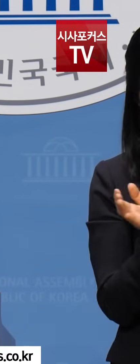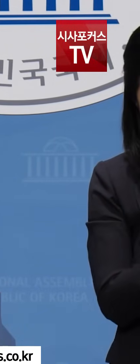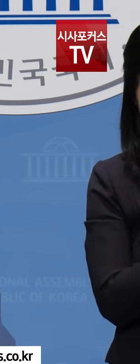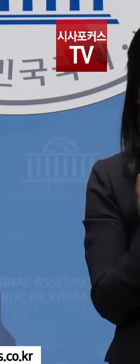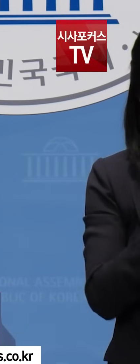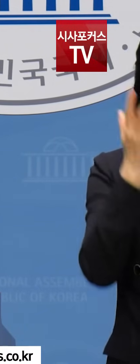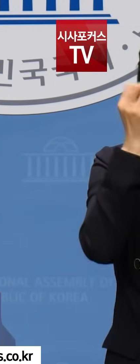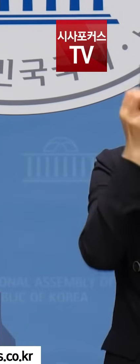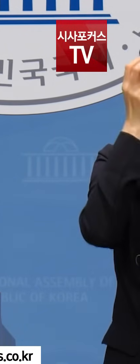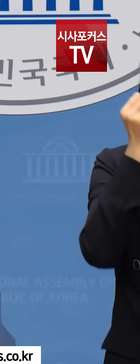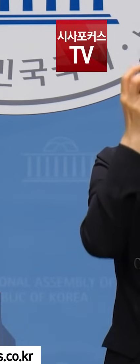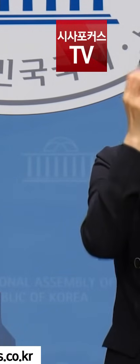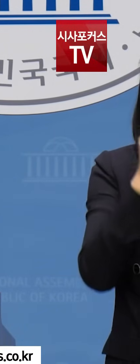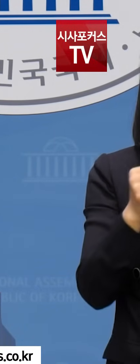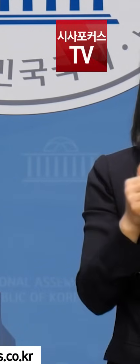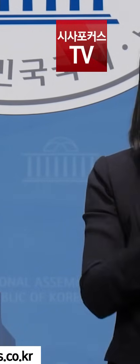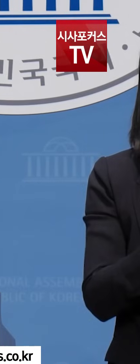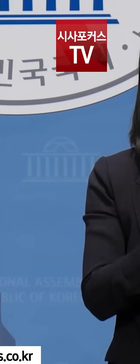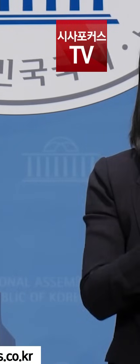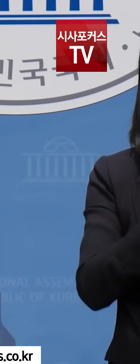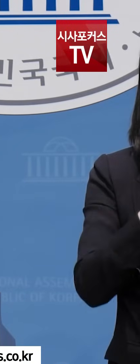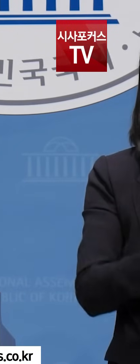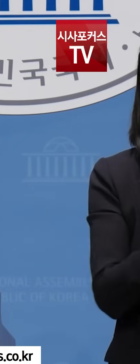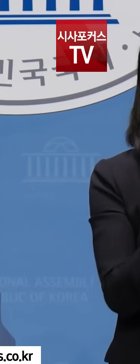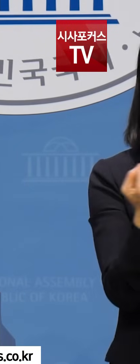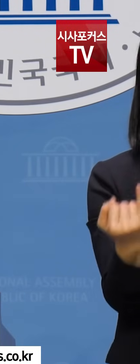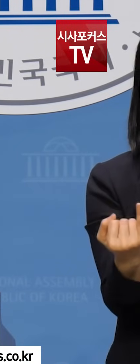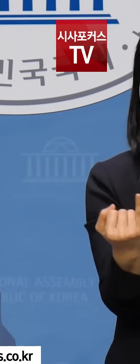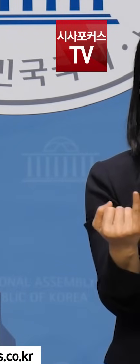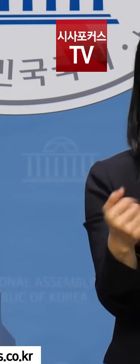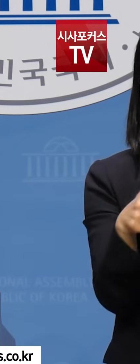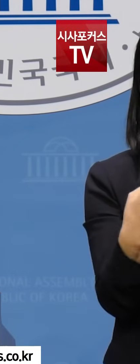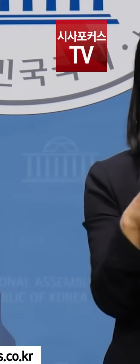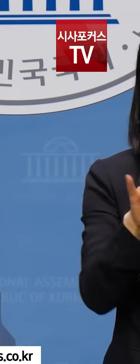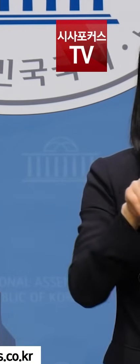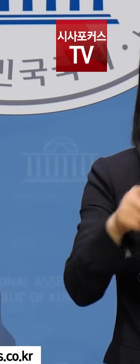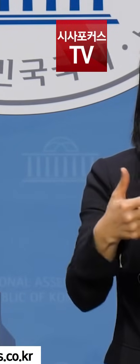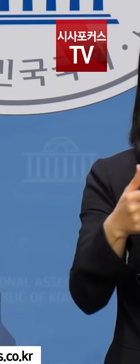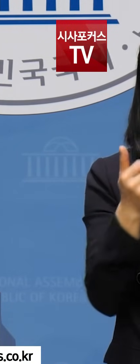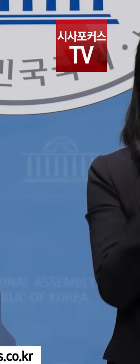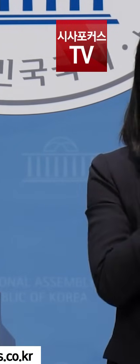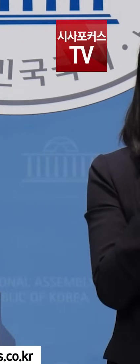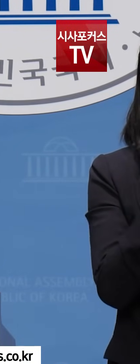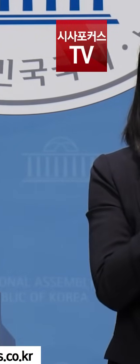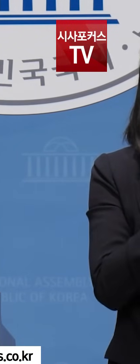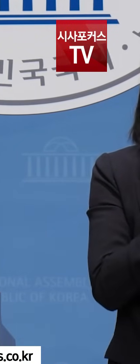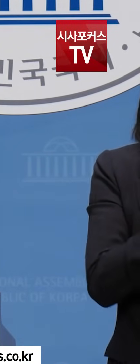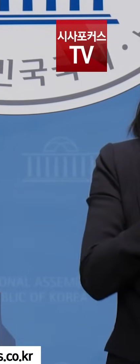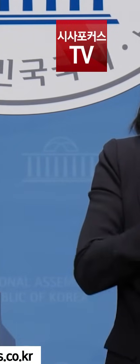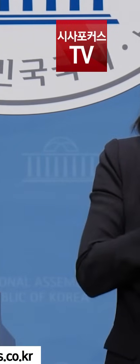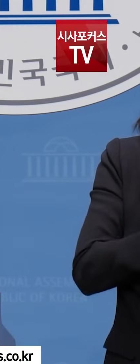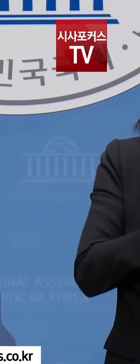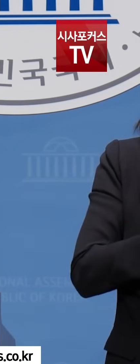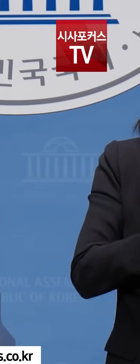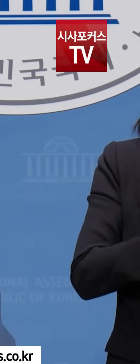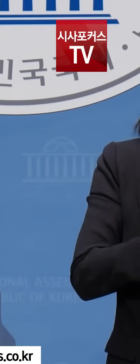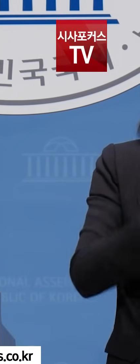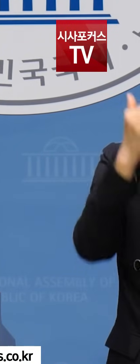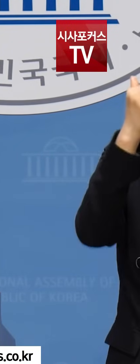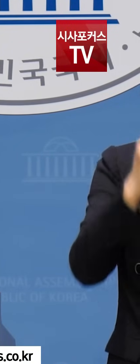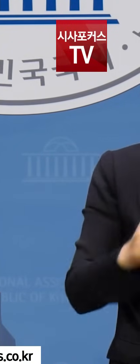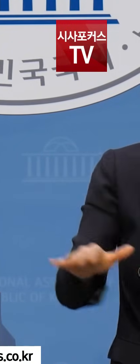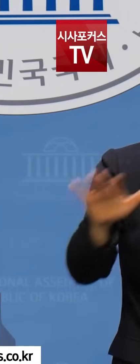씨름하면서 검토하였다고 하기 때문에 아내인 노정연 씨를 위해서 변론하는 과정에서 이 문제를